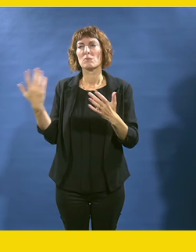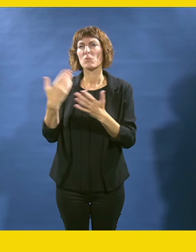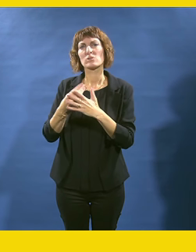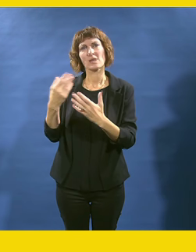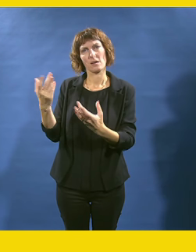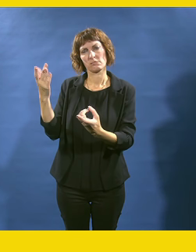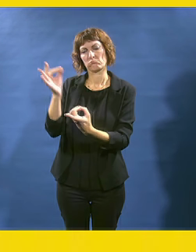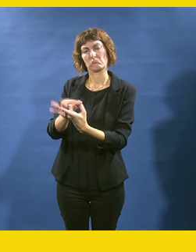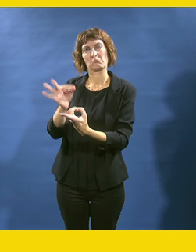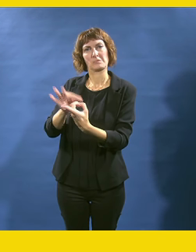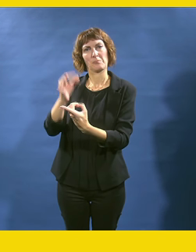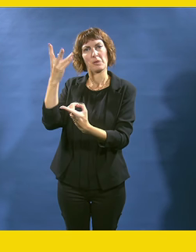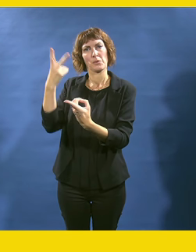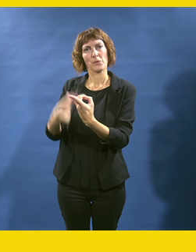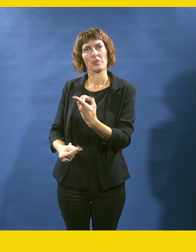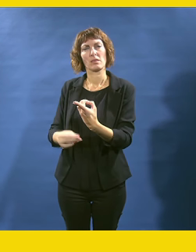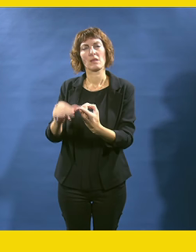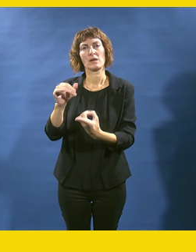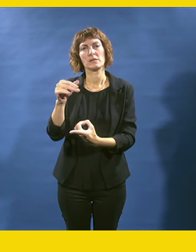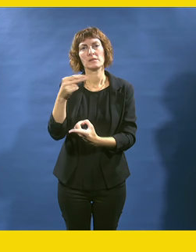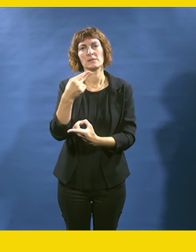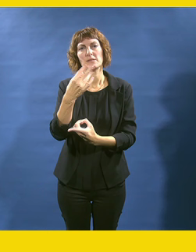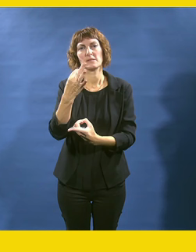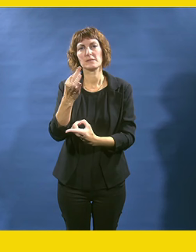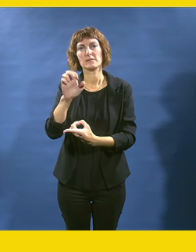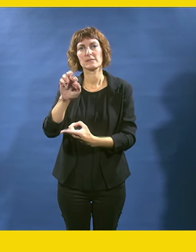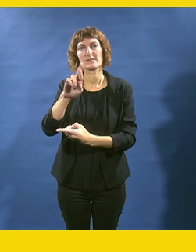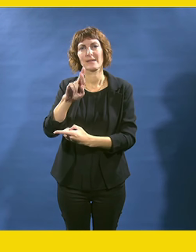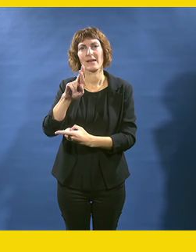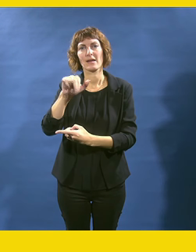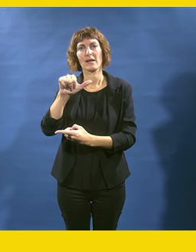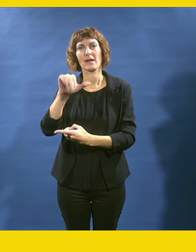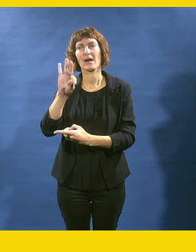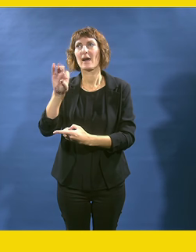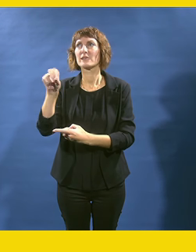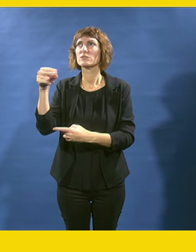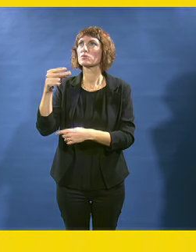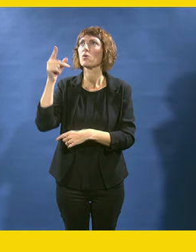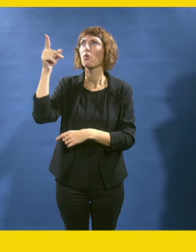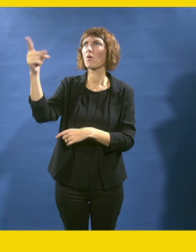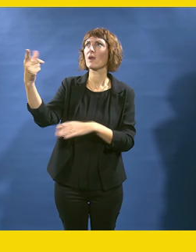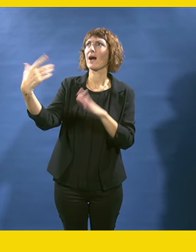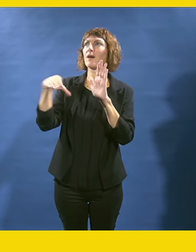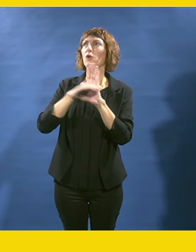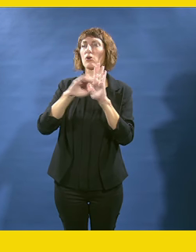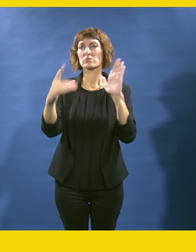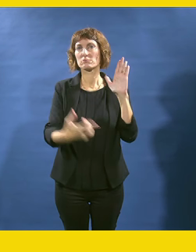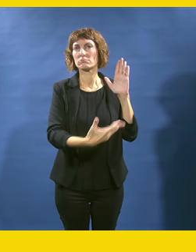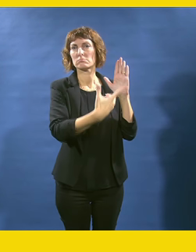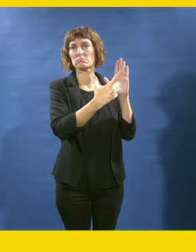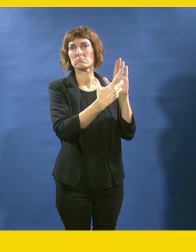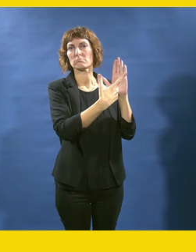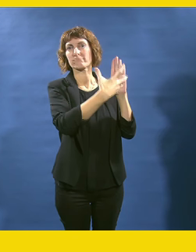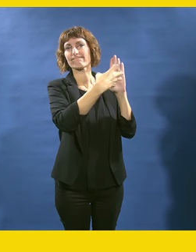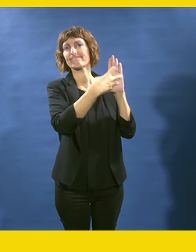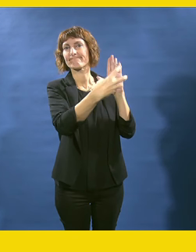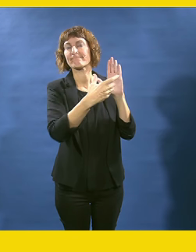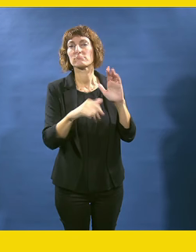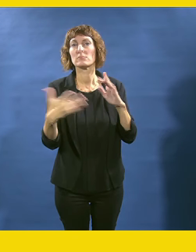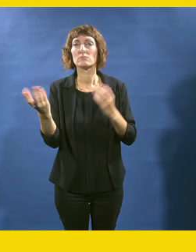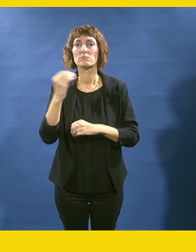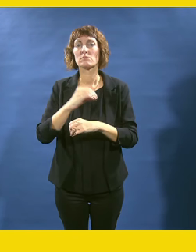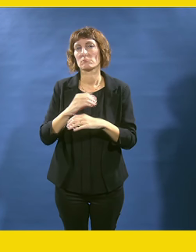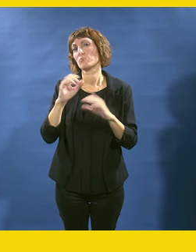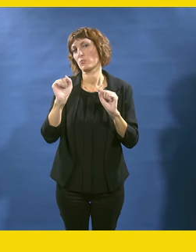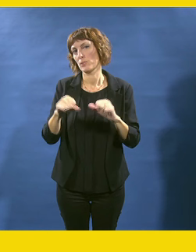téléchargiez l'application Interratio et que vous entriez le code ASSISE, qui est inscrit juste là, ou bien que vous scanniez le QR